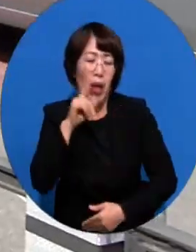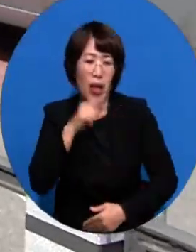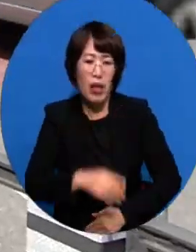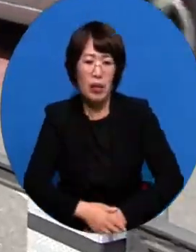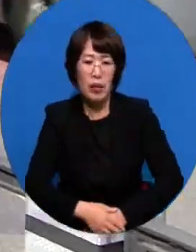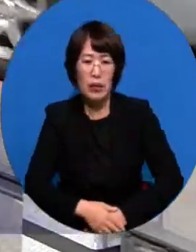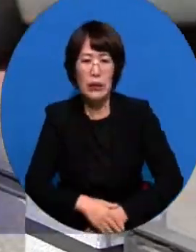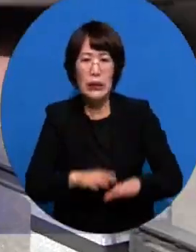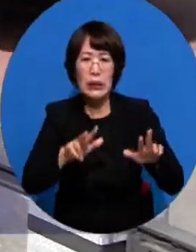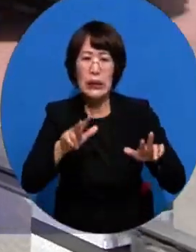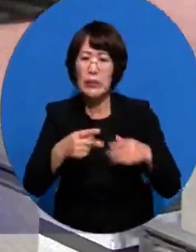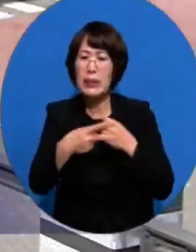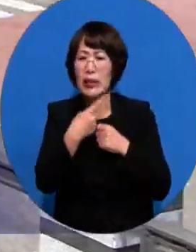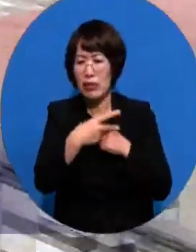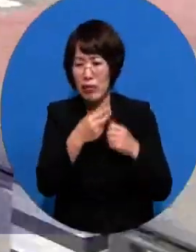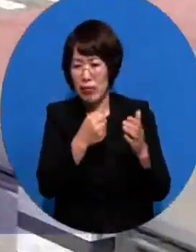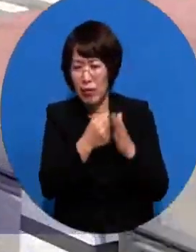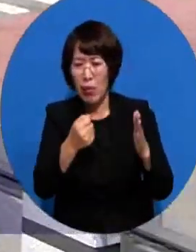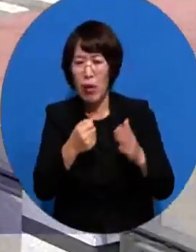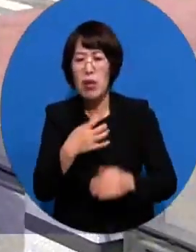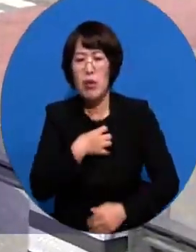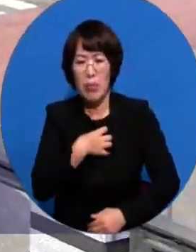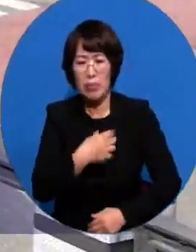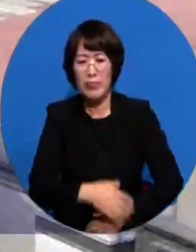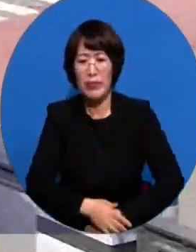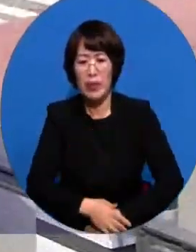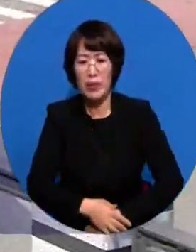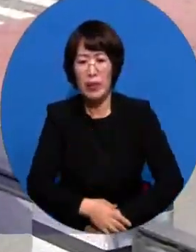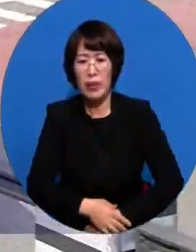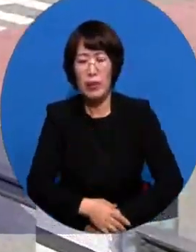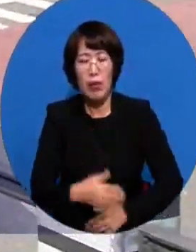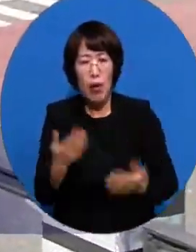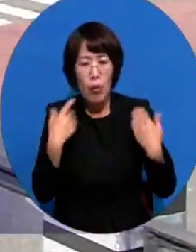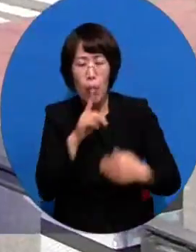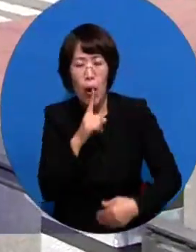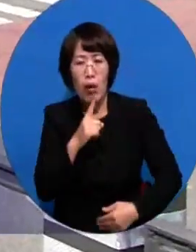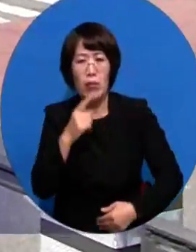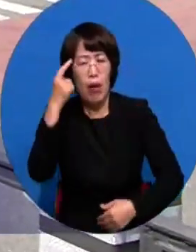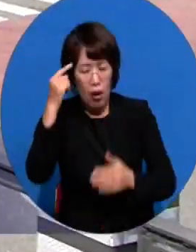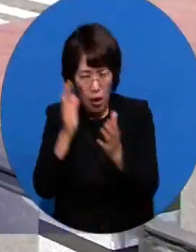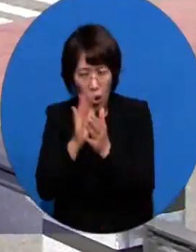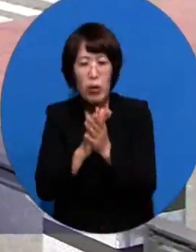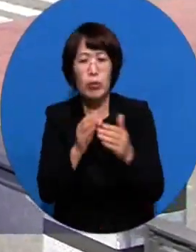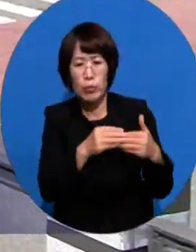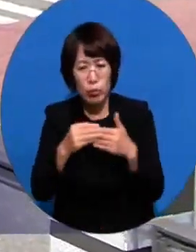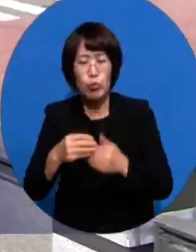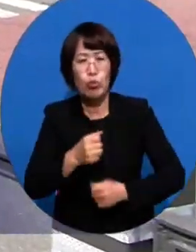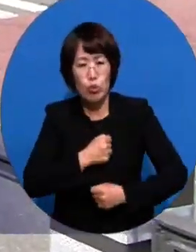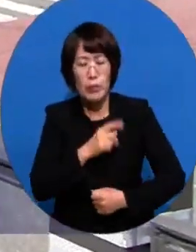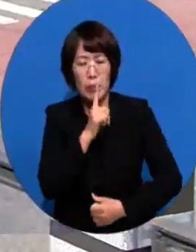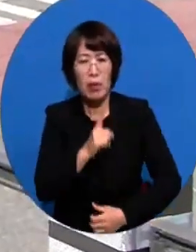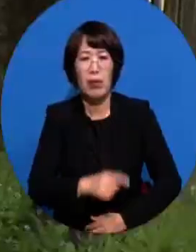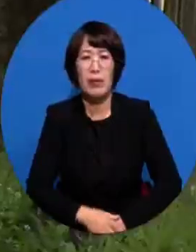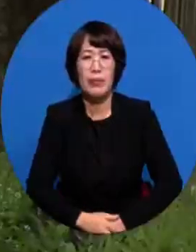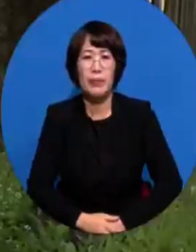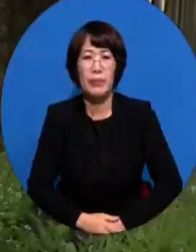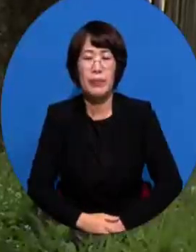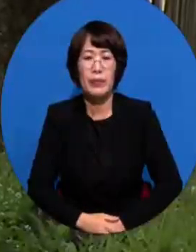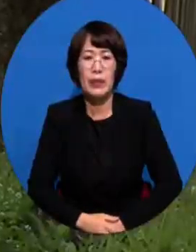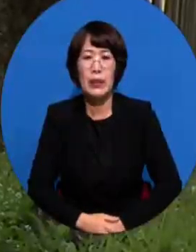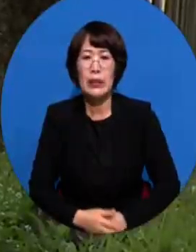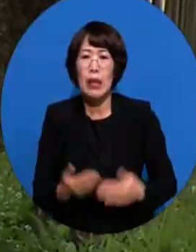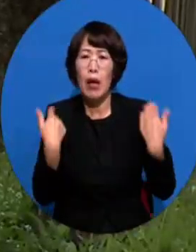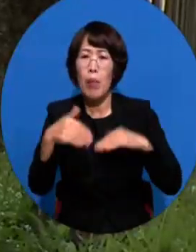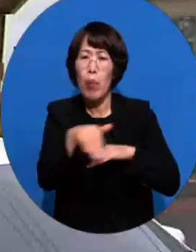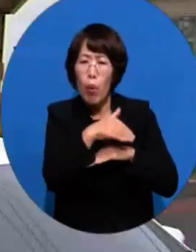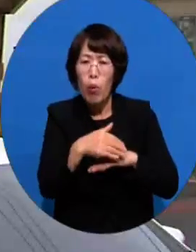아무래도 내가 아직은 저학년이다 보니까 위험하니까 네, 알아서 이제 자율적으로 이제 조심해라 이제 그 정도죠.